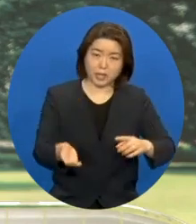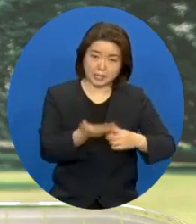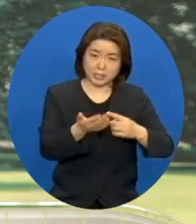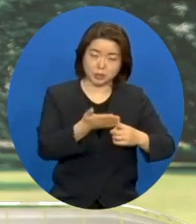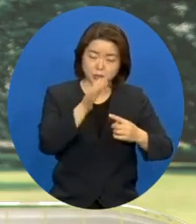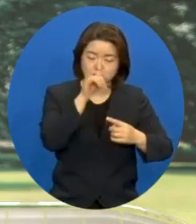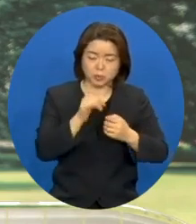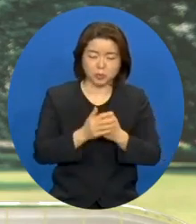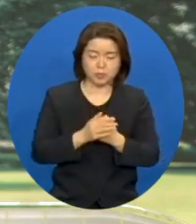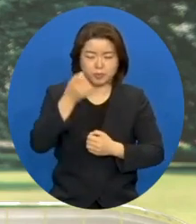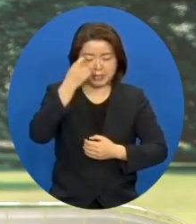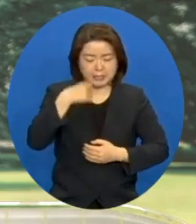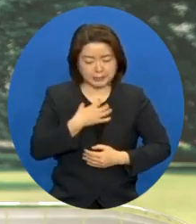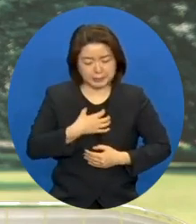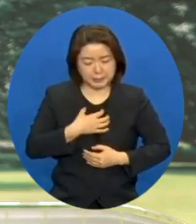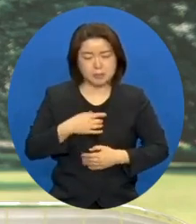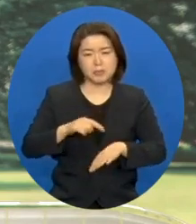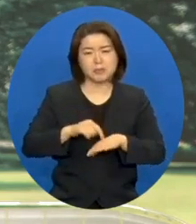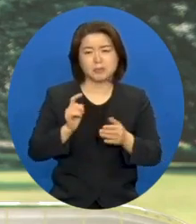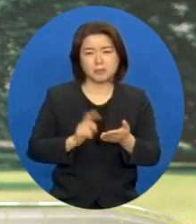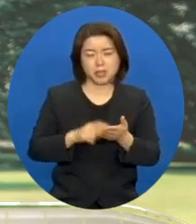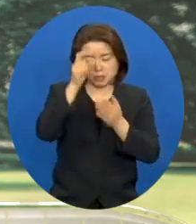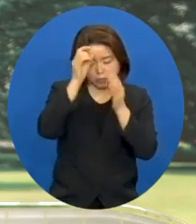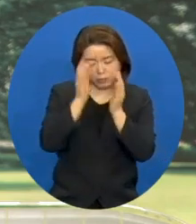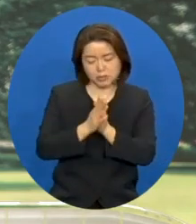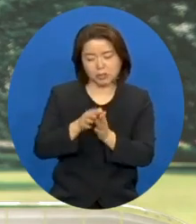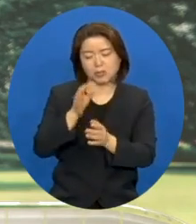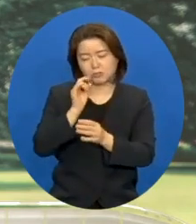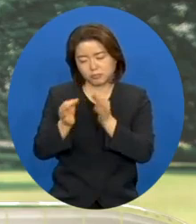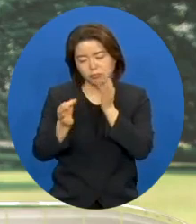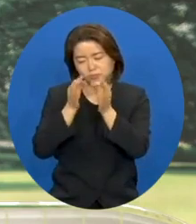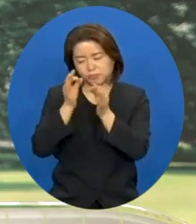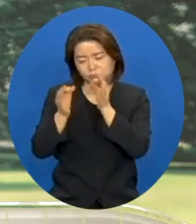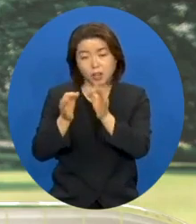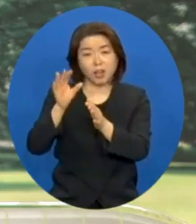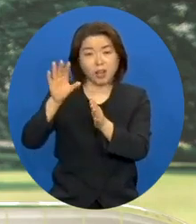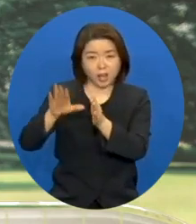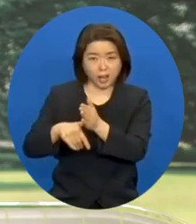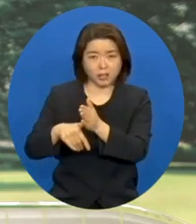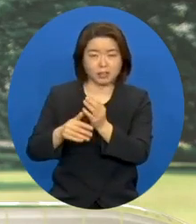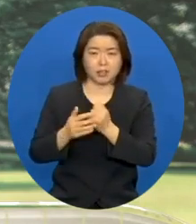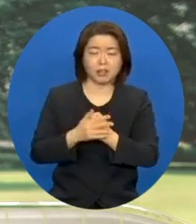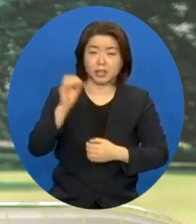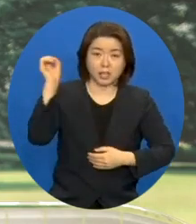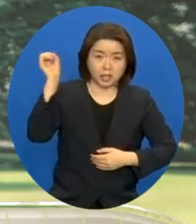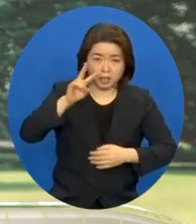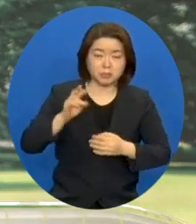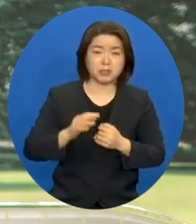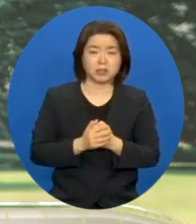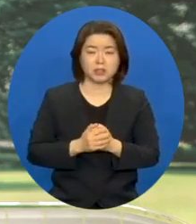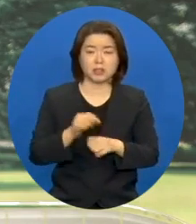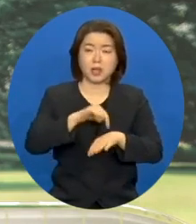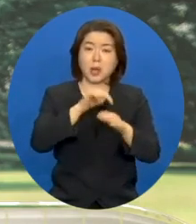그날도 하나님 앞에 넋두리 같은 그런 기도를 늘어놓고 있는 그때 갑자기